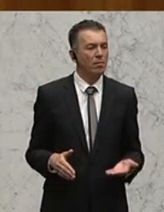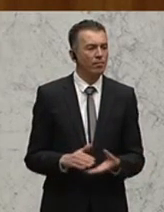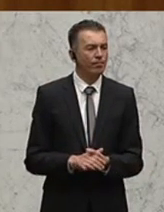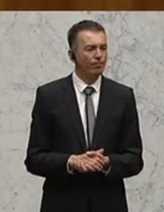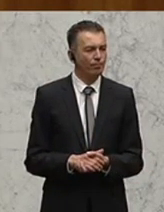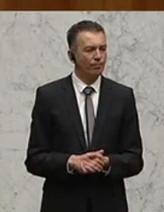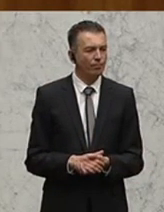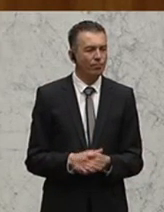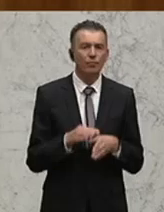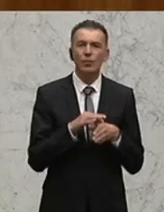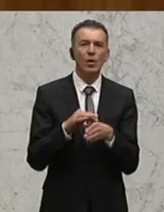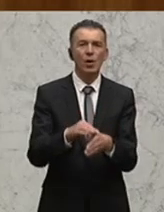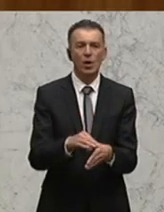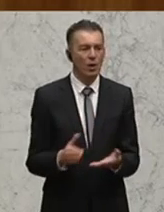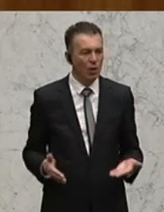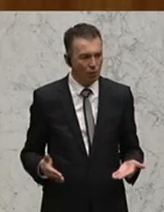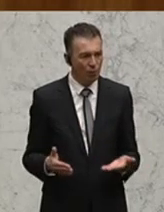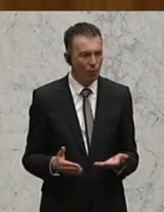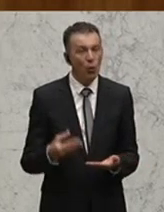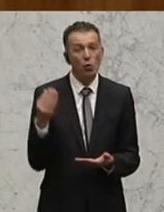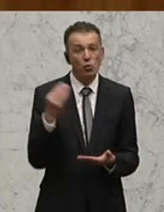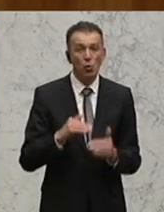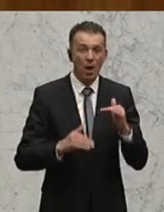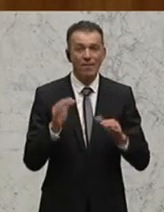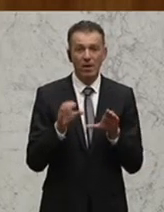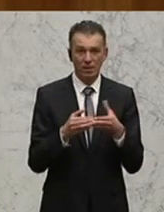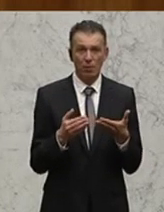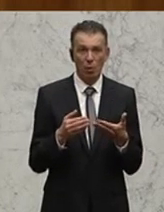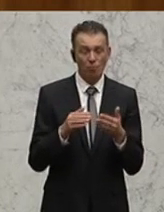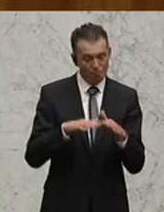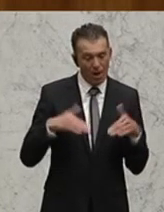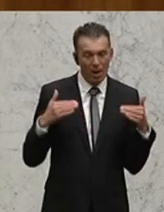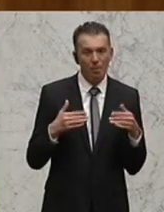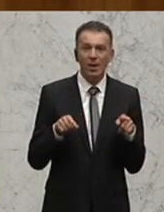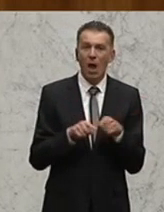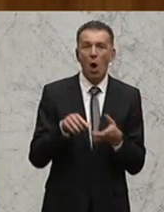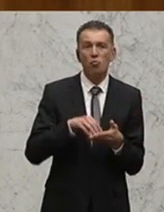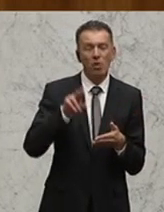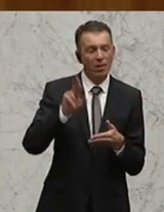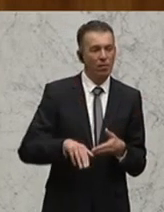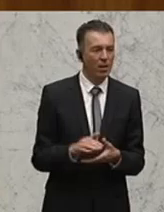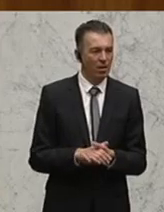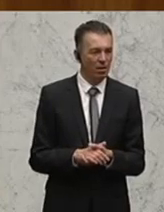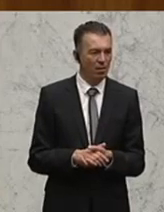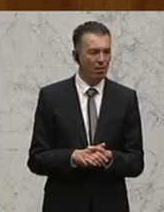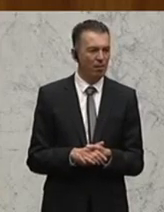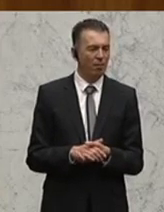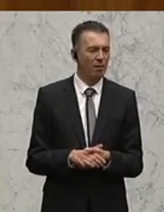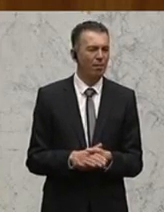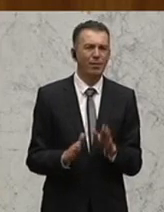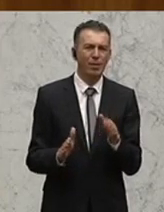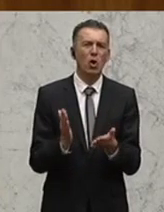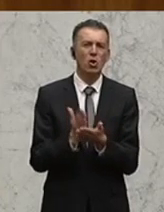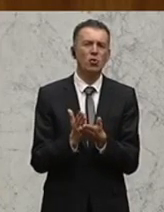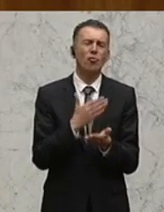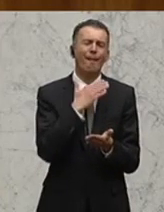führe nicht nur Schüler und Erwachsenengruppen durchs Parlament, sondern auch durch die Stadt Wien. Und ich habe keinen auch so kritisch über die von der Weine, Wasserkopf und